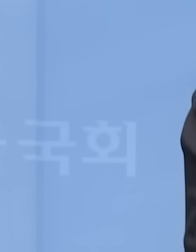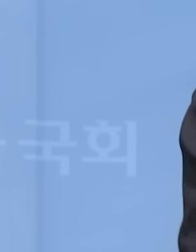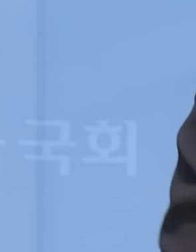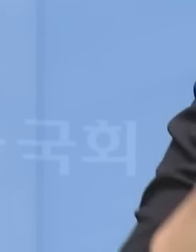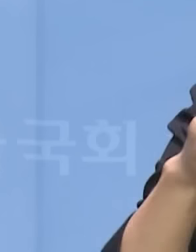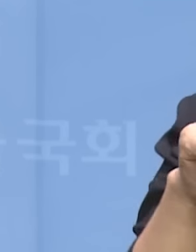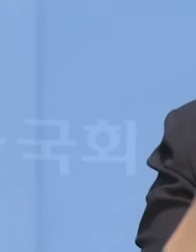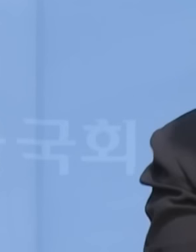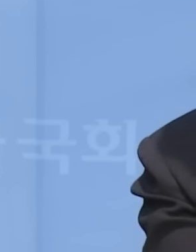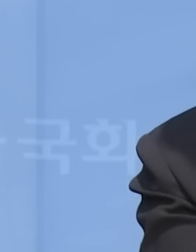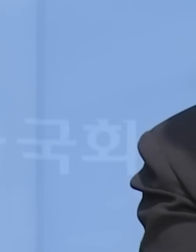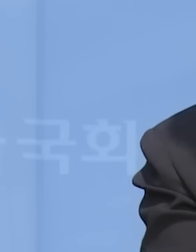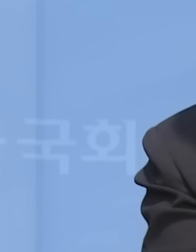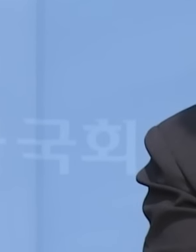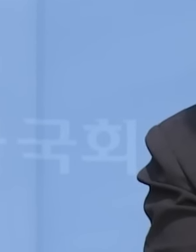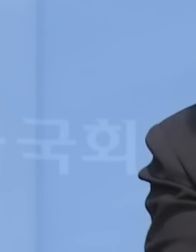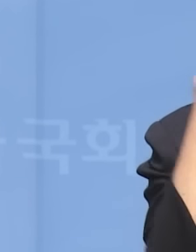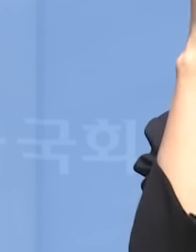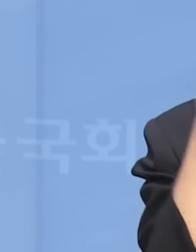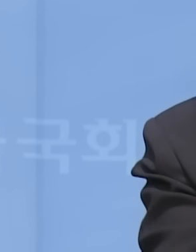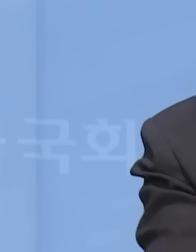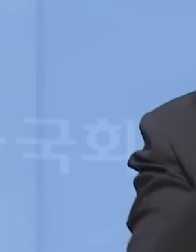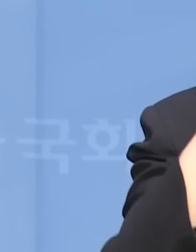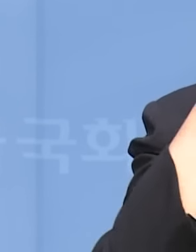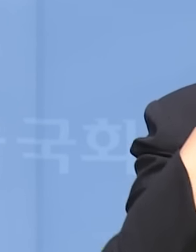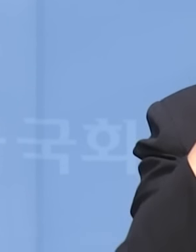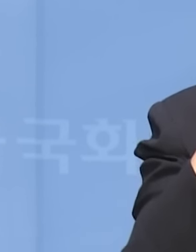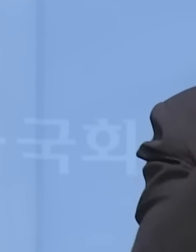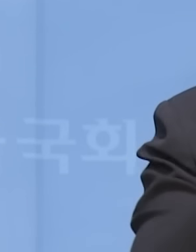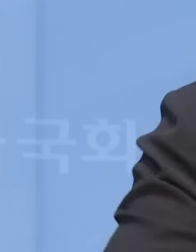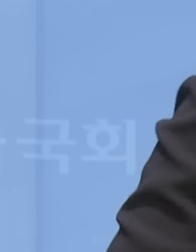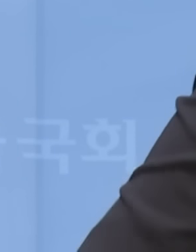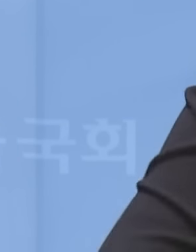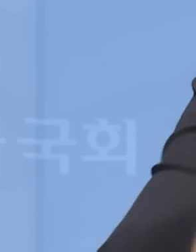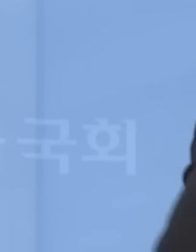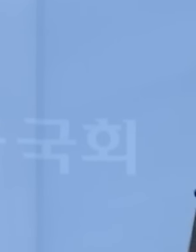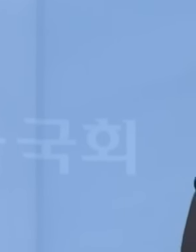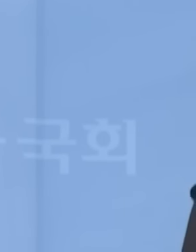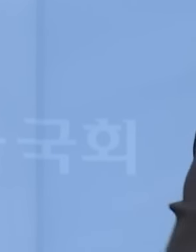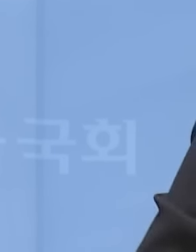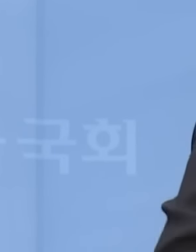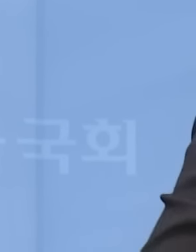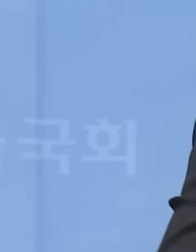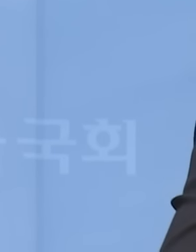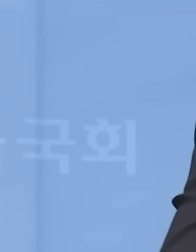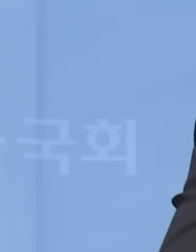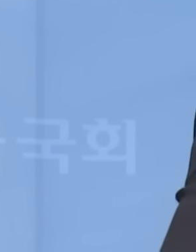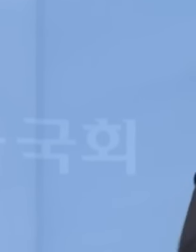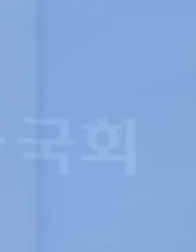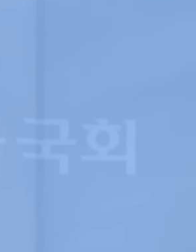국민 누구도 공감할 수 없는 자화자찬으로 채워졌습니다.